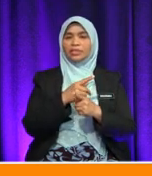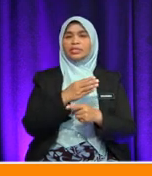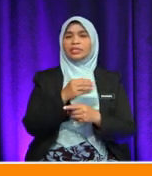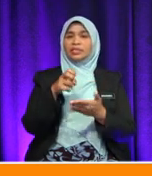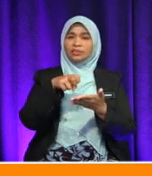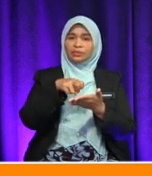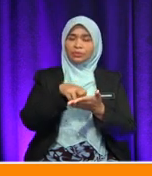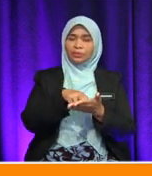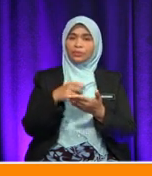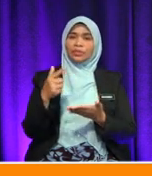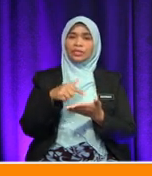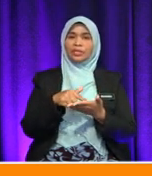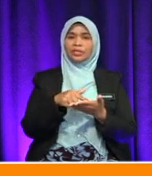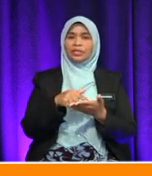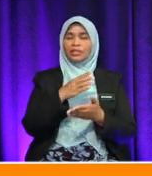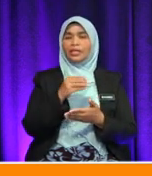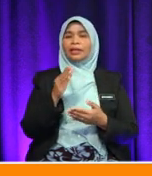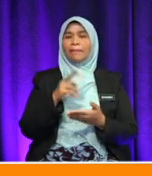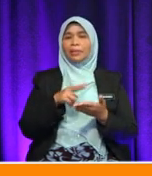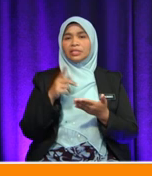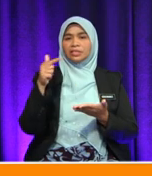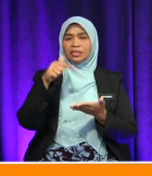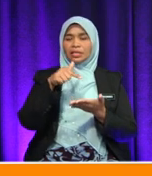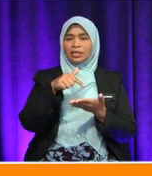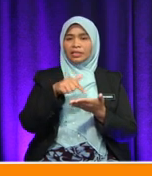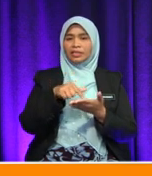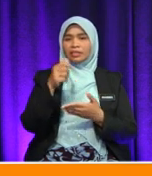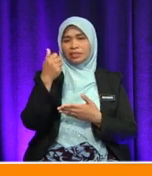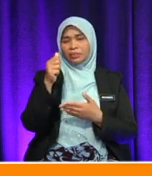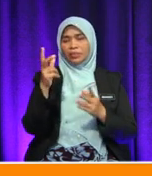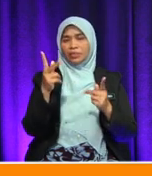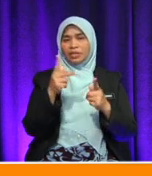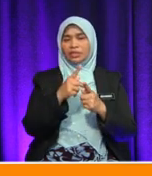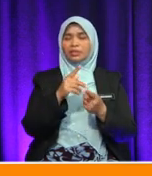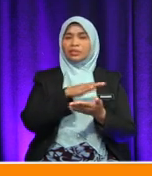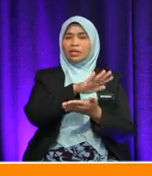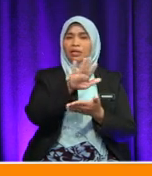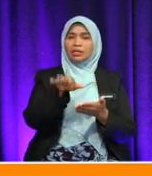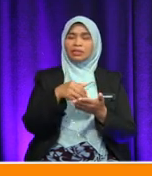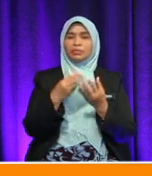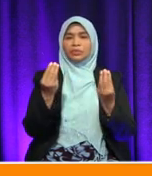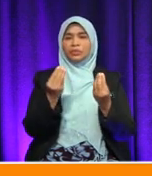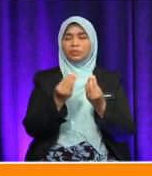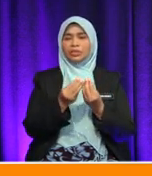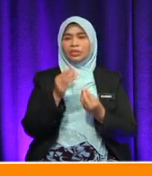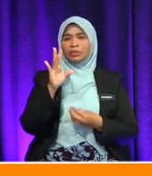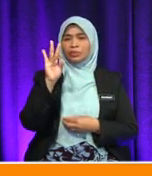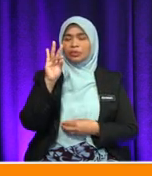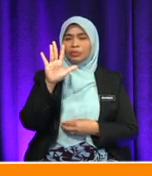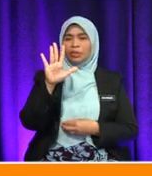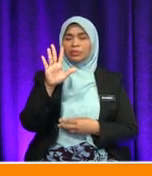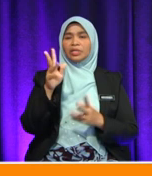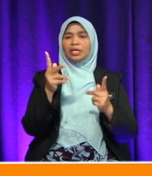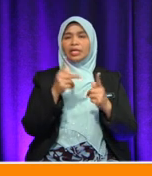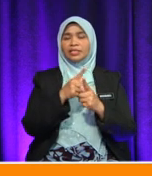kemudian bacalah 10 kali kemudian engkau bangkit daripada jelas 10 kali ini sesungguhnya adalah 75 kali yang engkau lakukan sebanyak